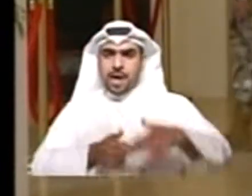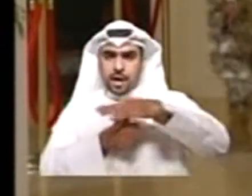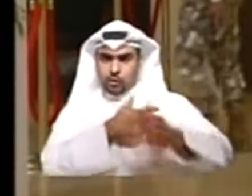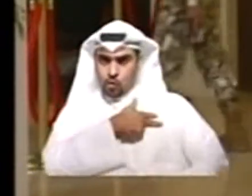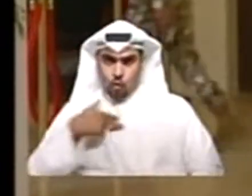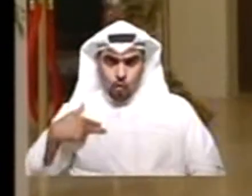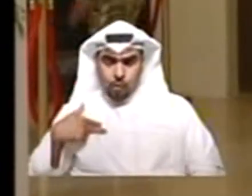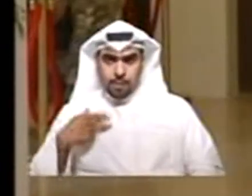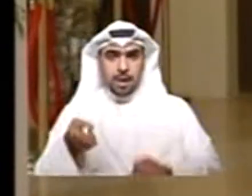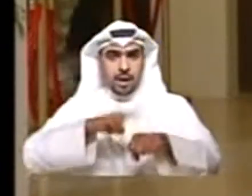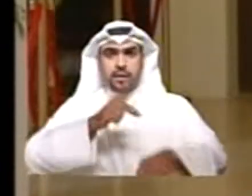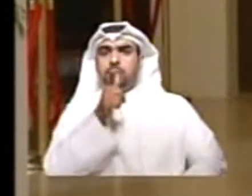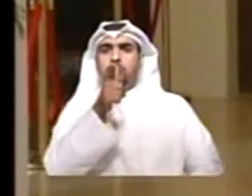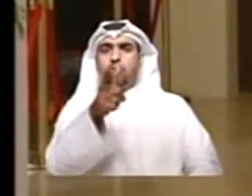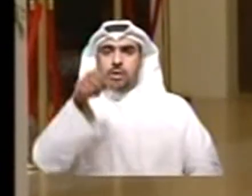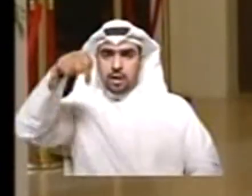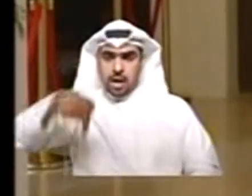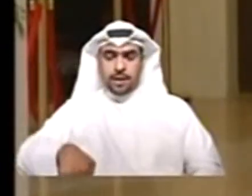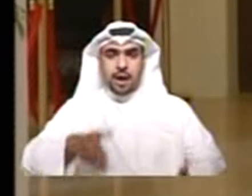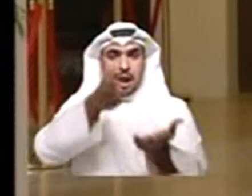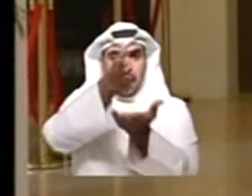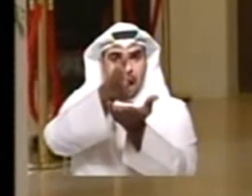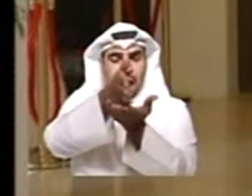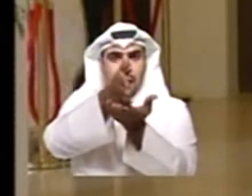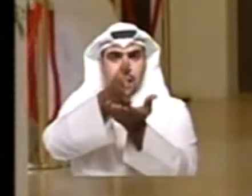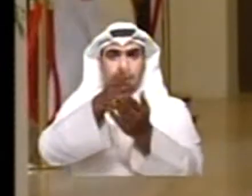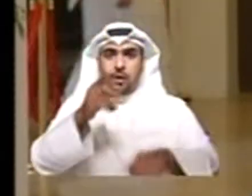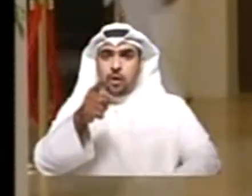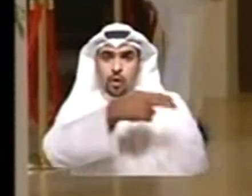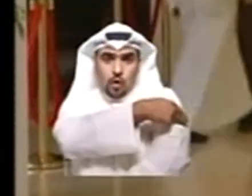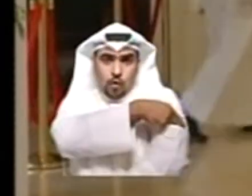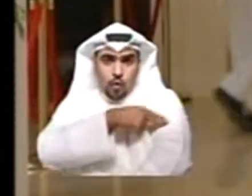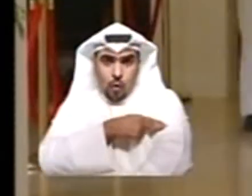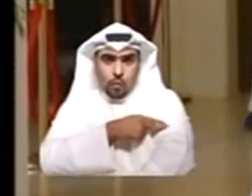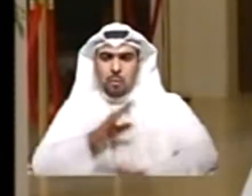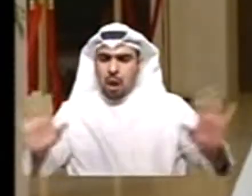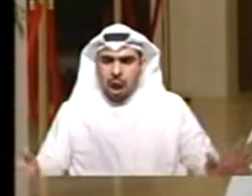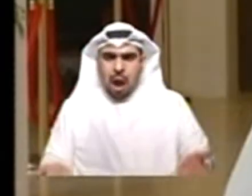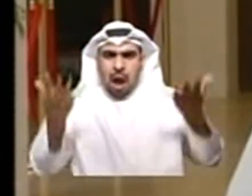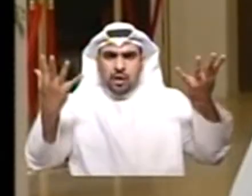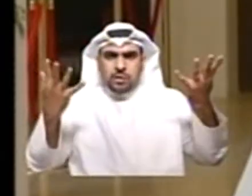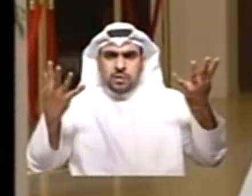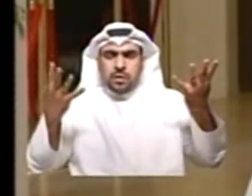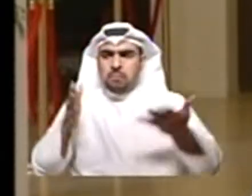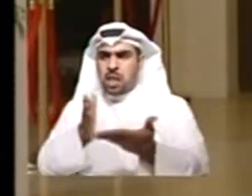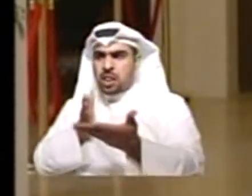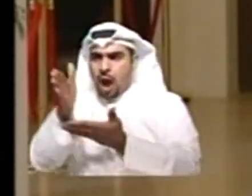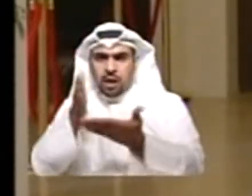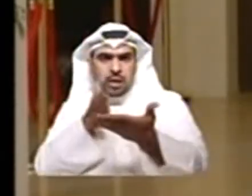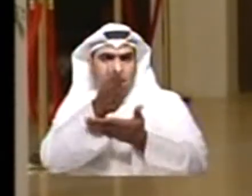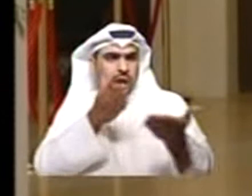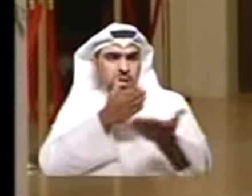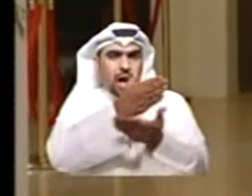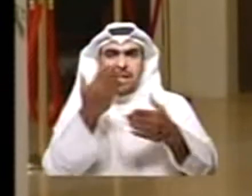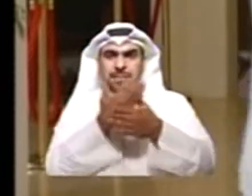حقوق النائب ليست حقوق مطلقة، وأنه لن يسمح بتحويل نعمة الديمقراطية